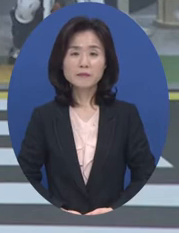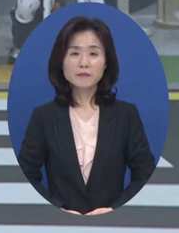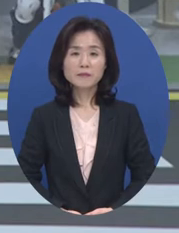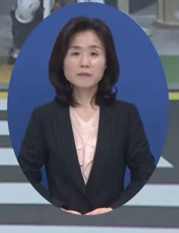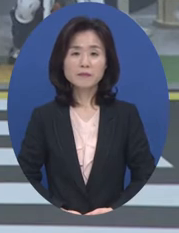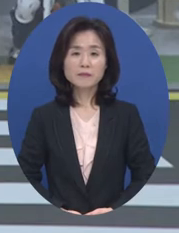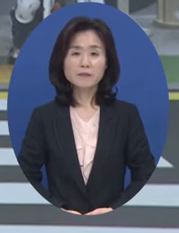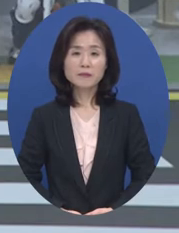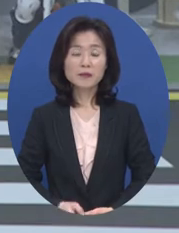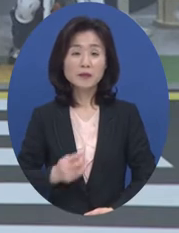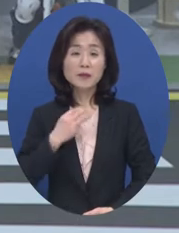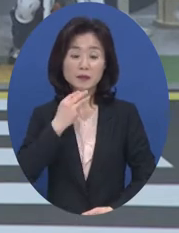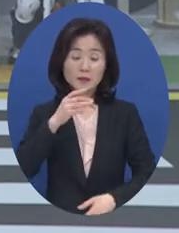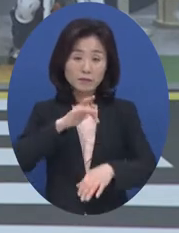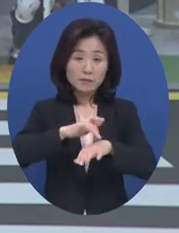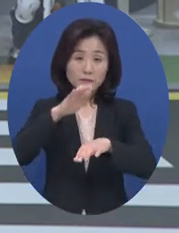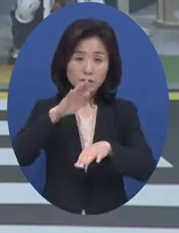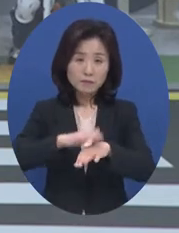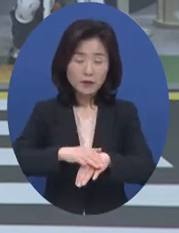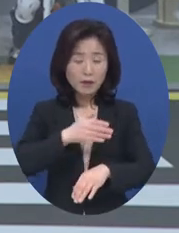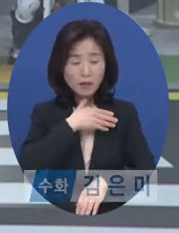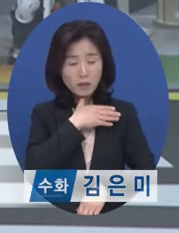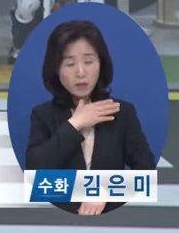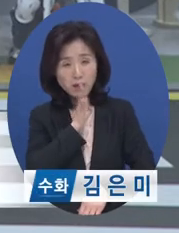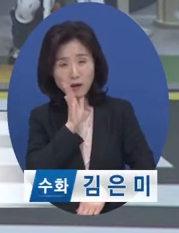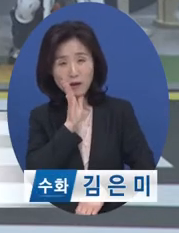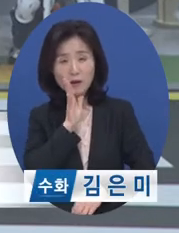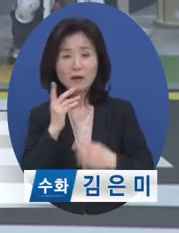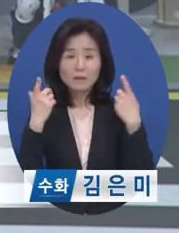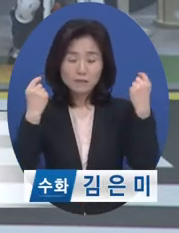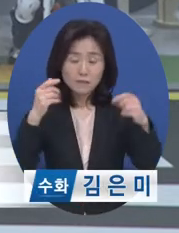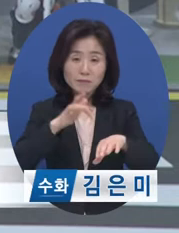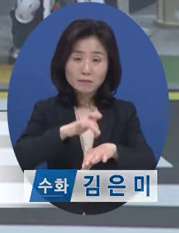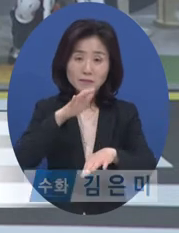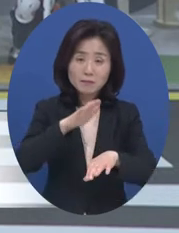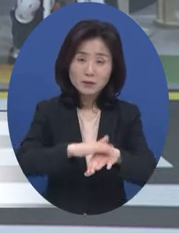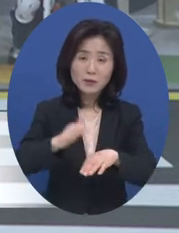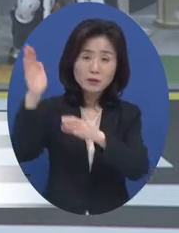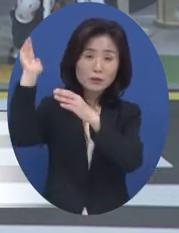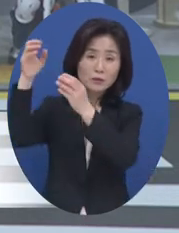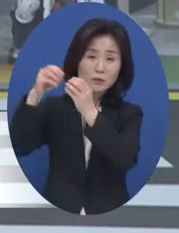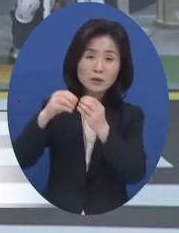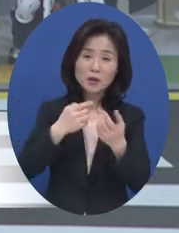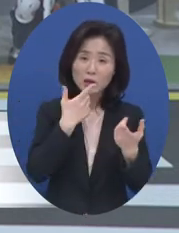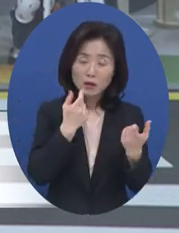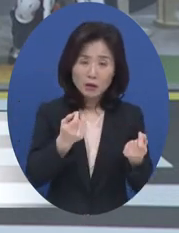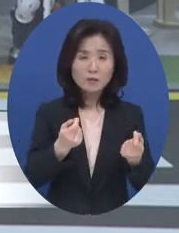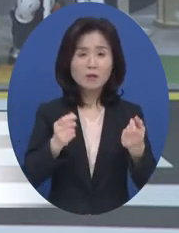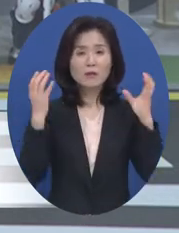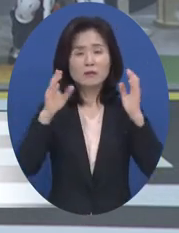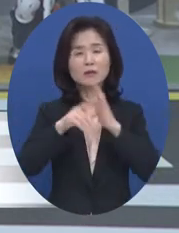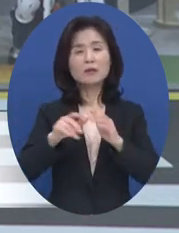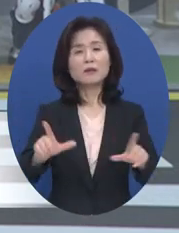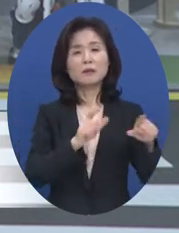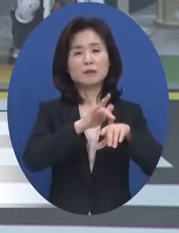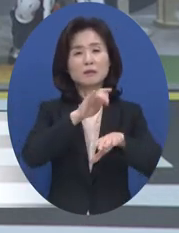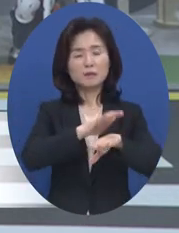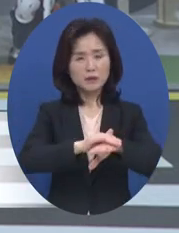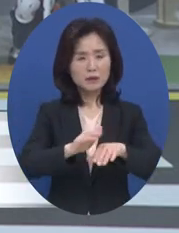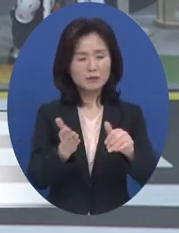세 살 버릇 여든까지 간다 는 속담처럼 어릴 때 생활 습관을 잘 길러 주는 것이 중요한데요 영 유아를 대상으로